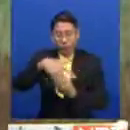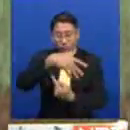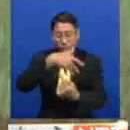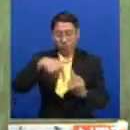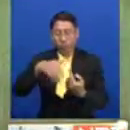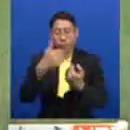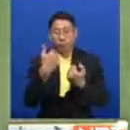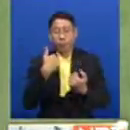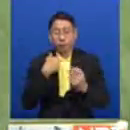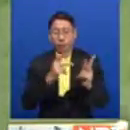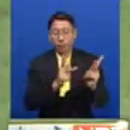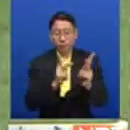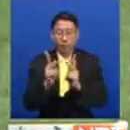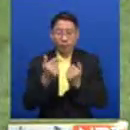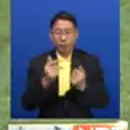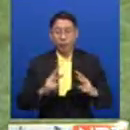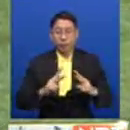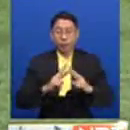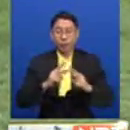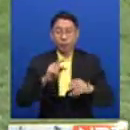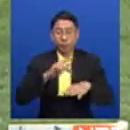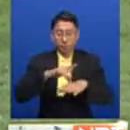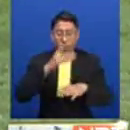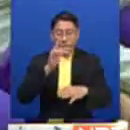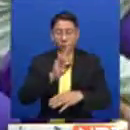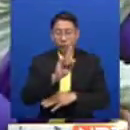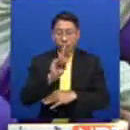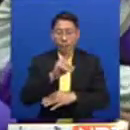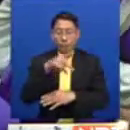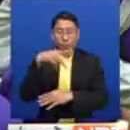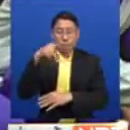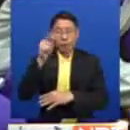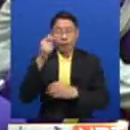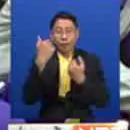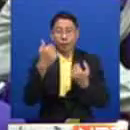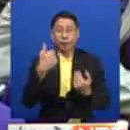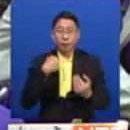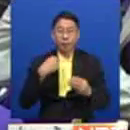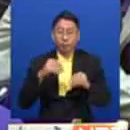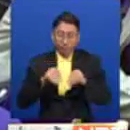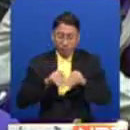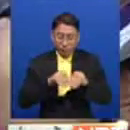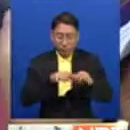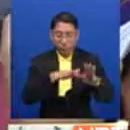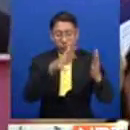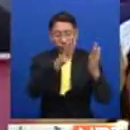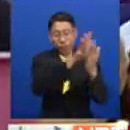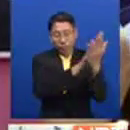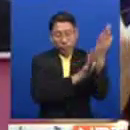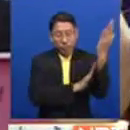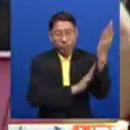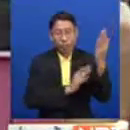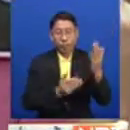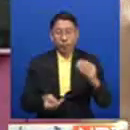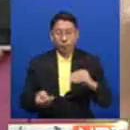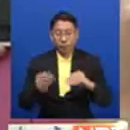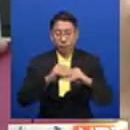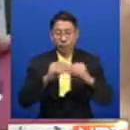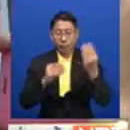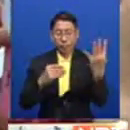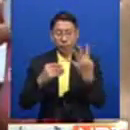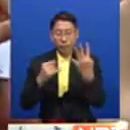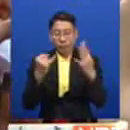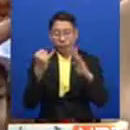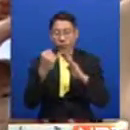โดยกิจกรรมนี้กรมอุทยานแห่งชาติสัตว์ป่าและพันธุ์พืชจะกระจายไปตามภูมิภาคต่างๆอีก4จังหวัดด้ว